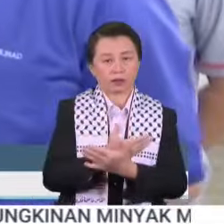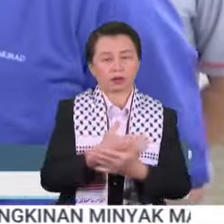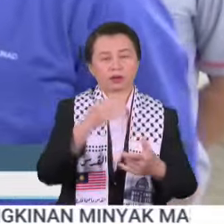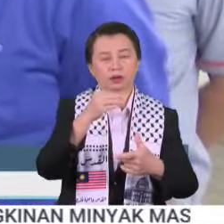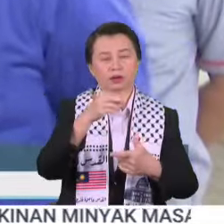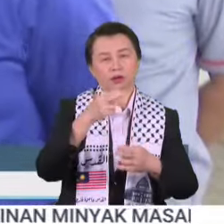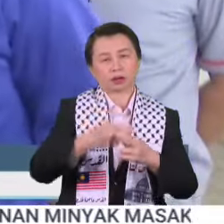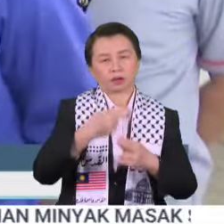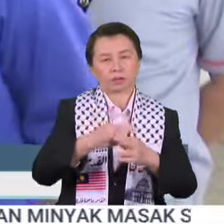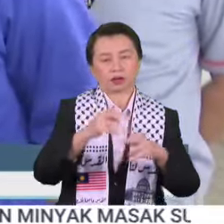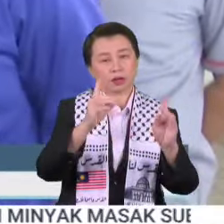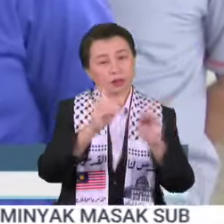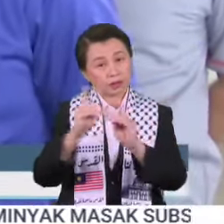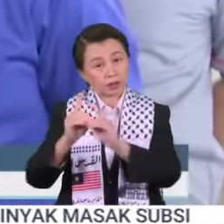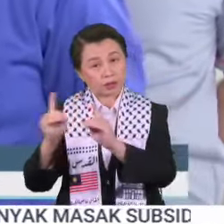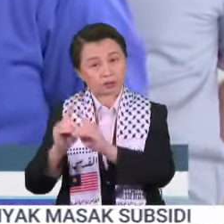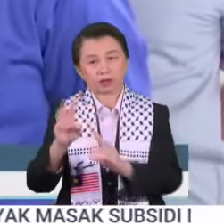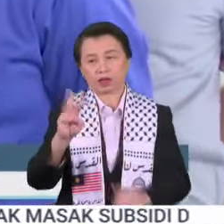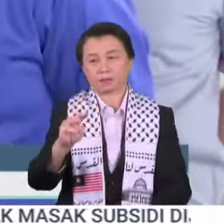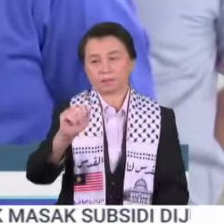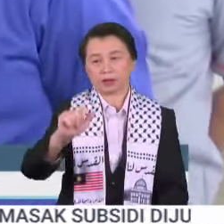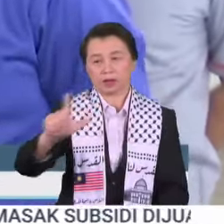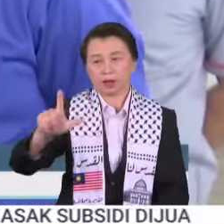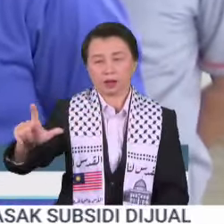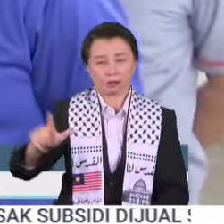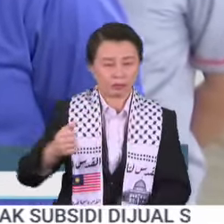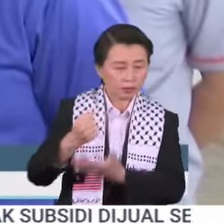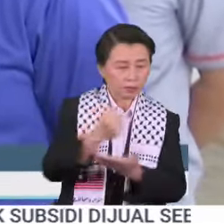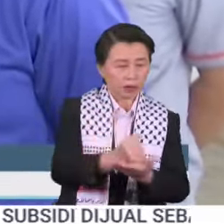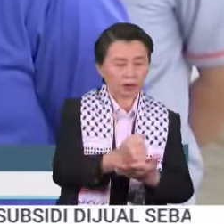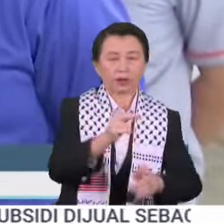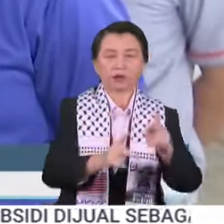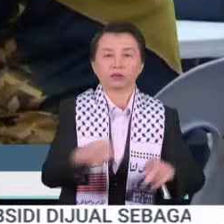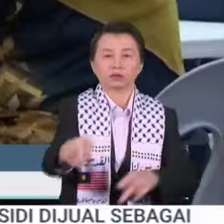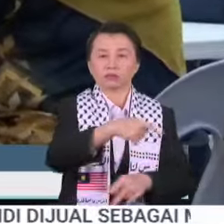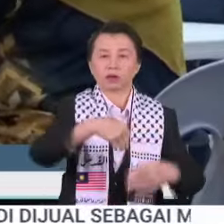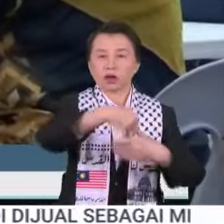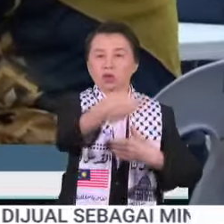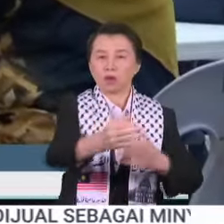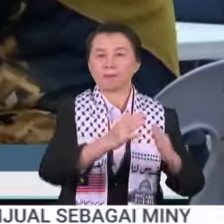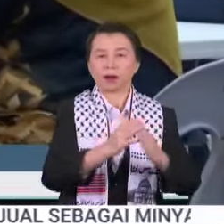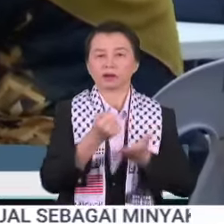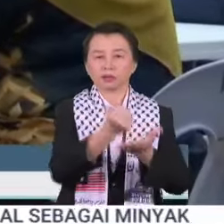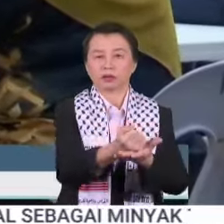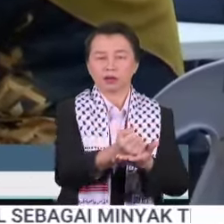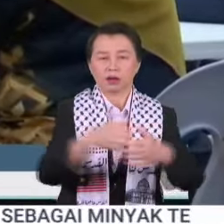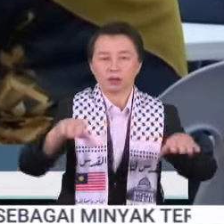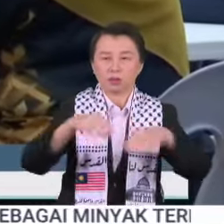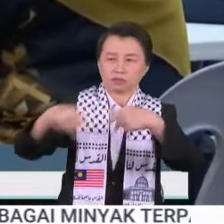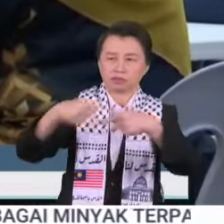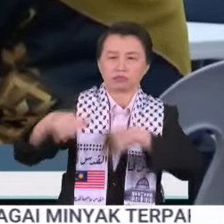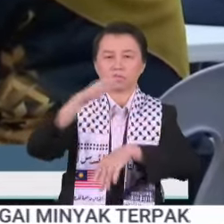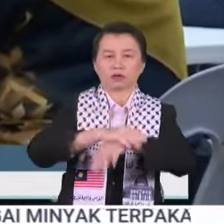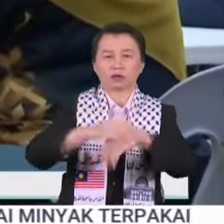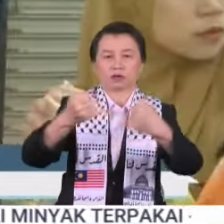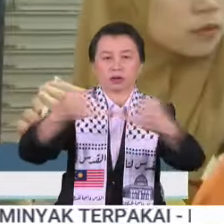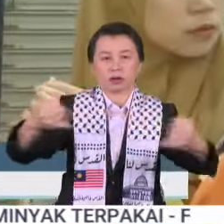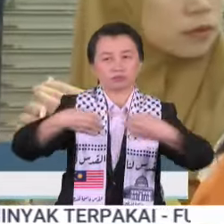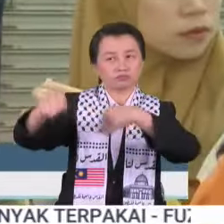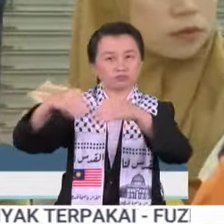Mall, di mana kita membantu usahawanan di kawasan luar bandar ini untuk membuat pasaran secara atas